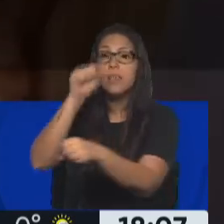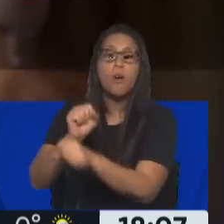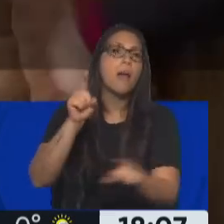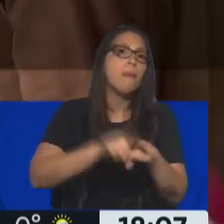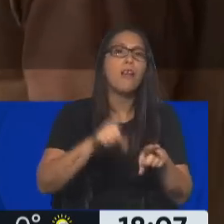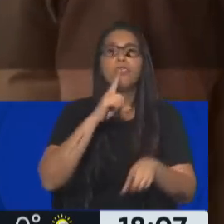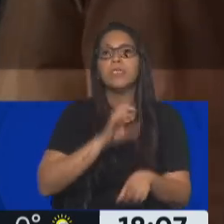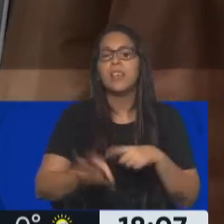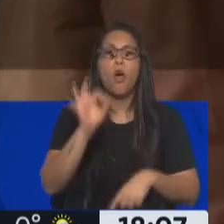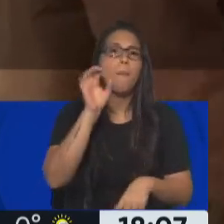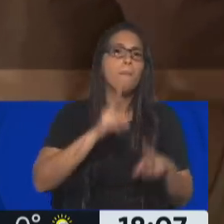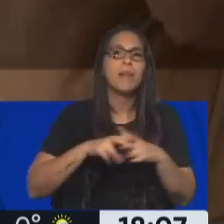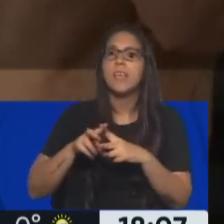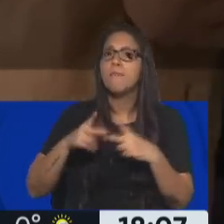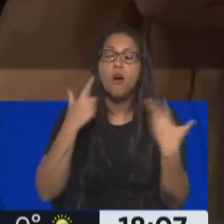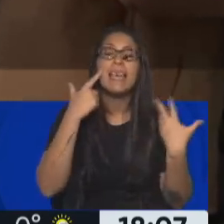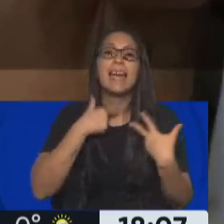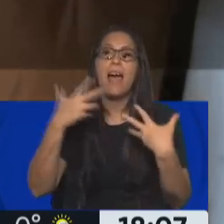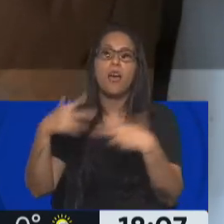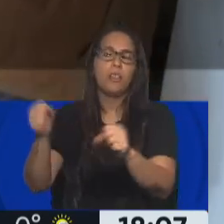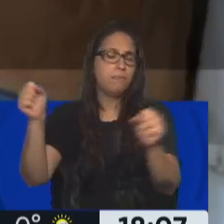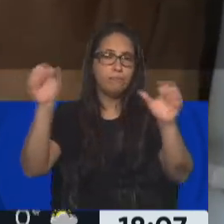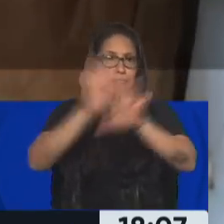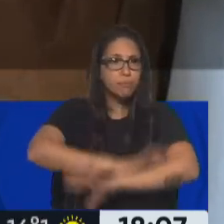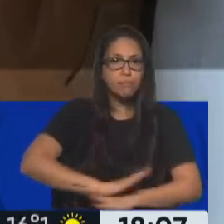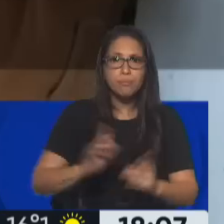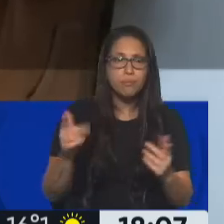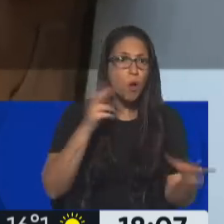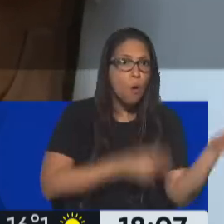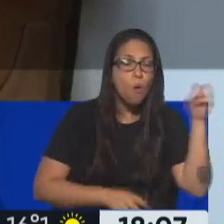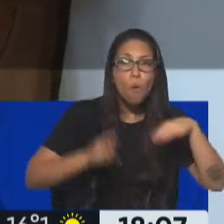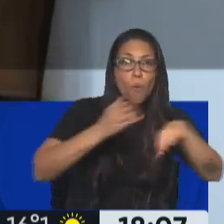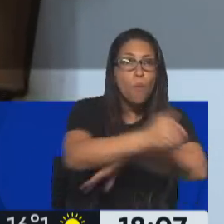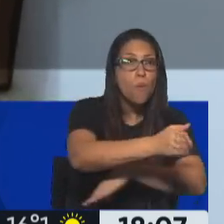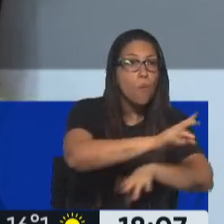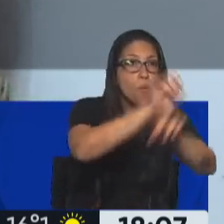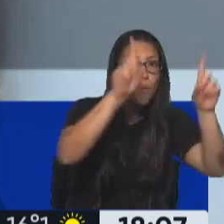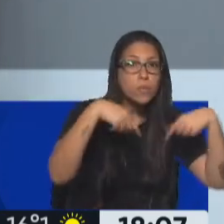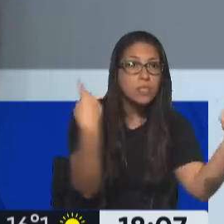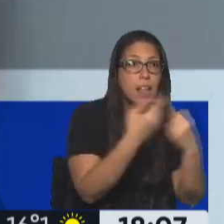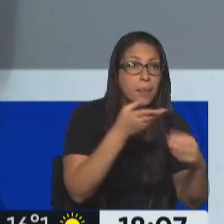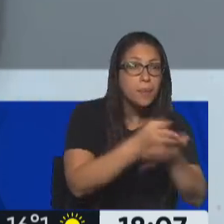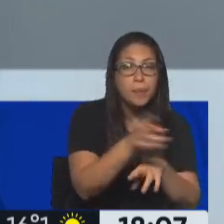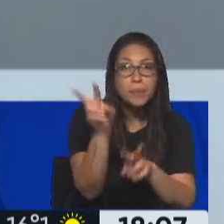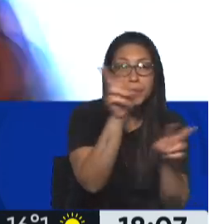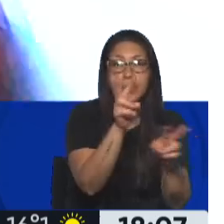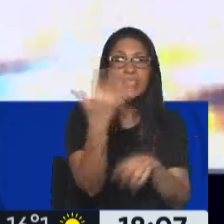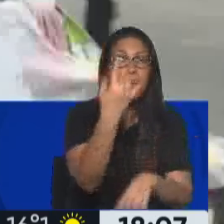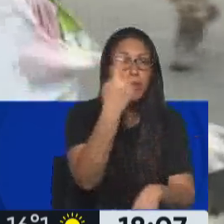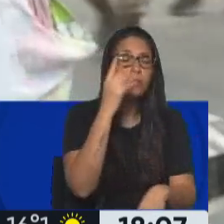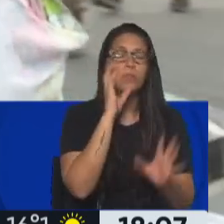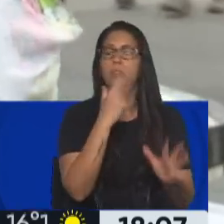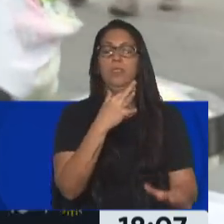بس ما لقيت فتلت السجن كلياته، يعني أنا بفوت يعني ما بطول حتى 5 دقائق على المهجع